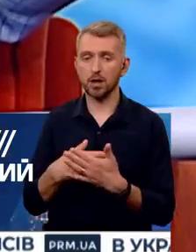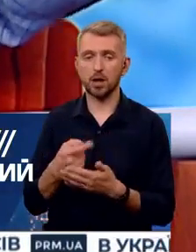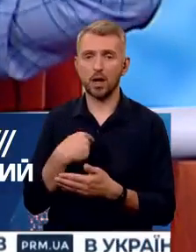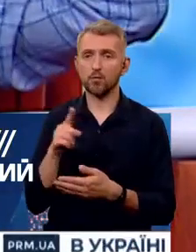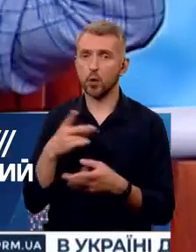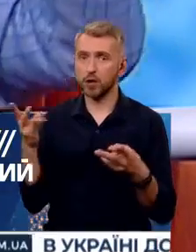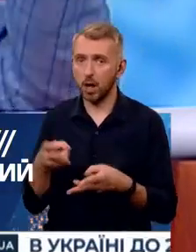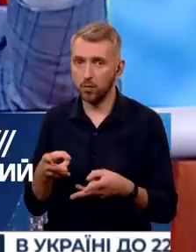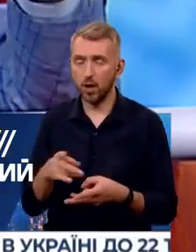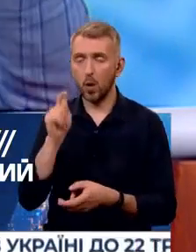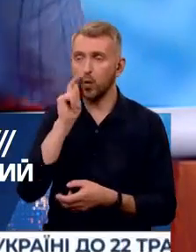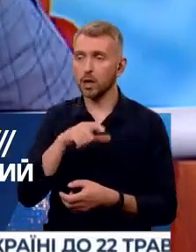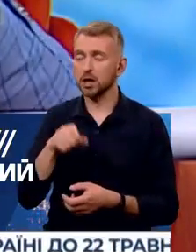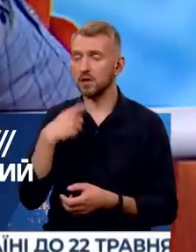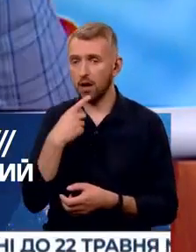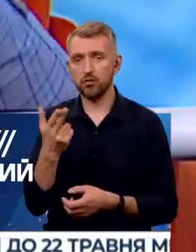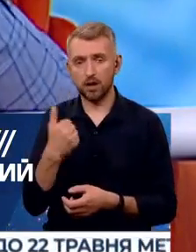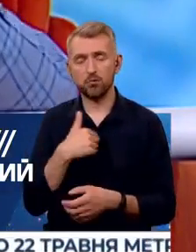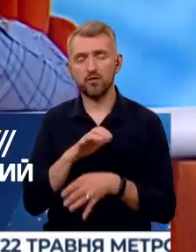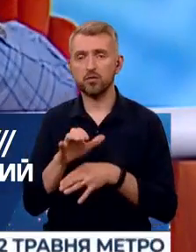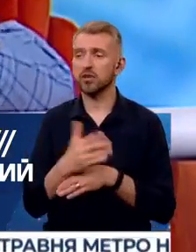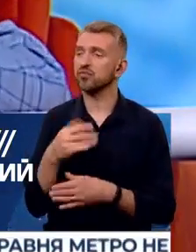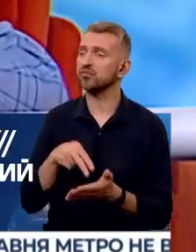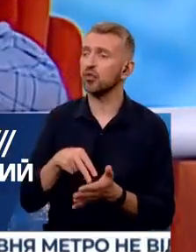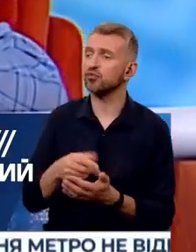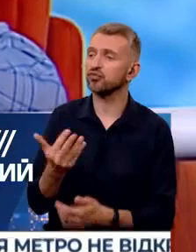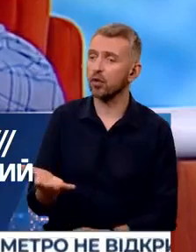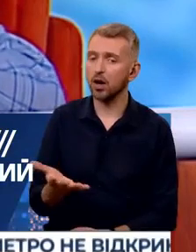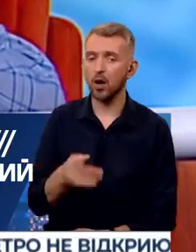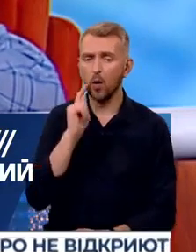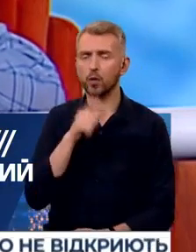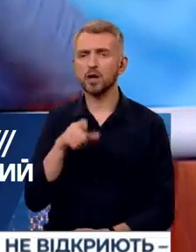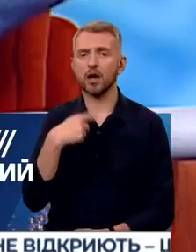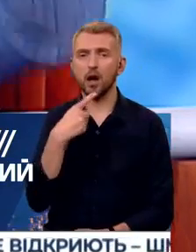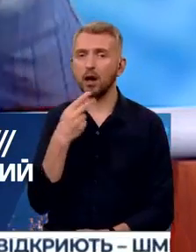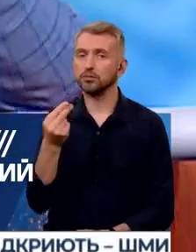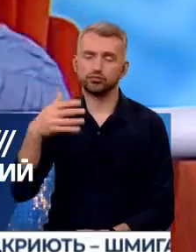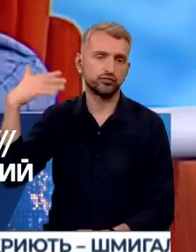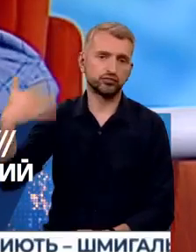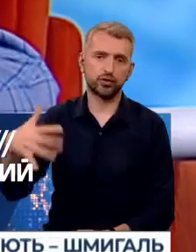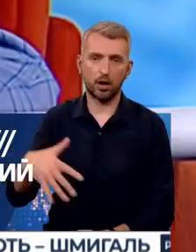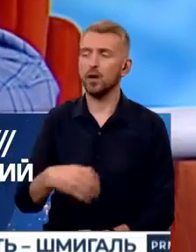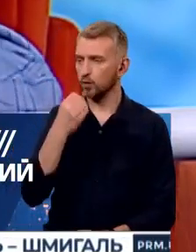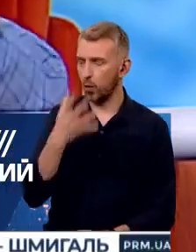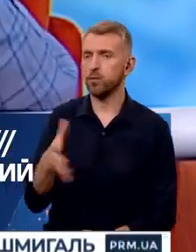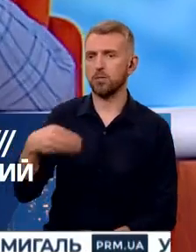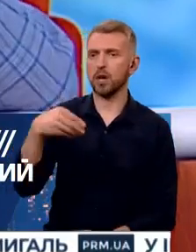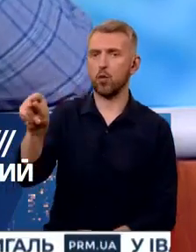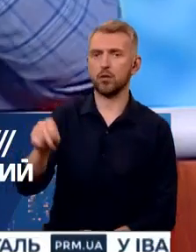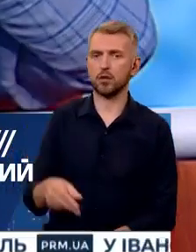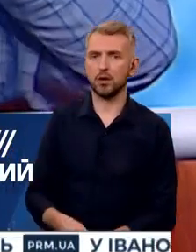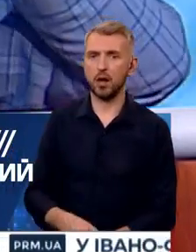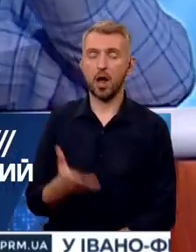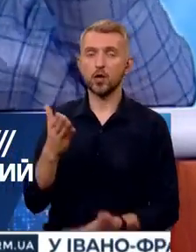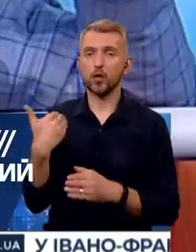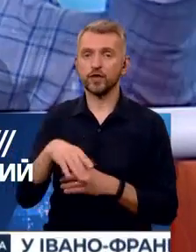щось треба. Українці кажуть, так, випускаємо, скільки воно коштує? Українці кажуть, купу грошей, беремо. А якщо